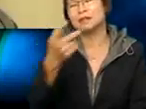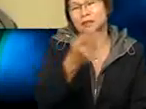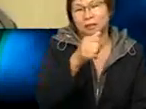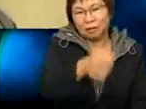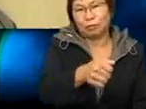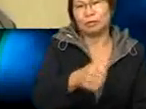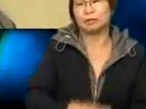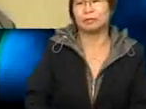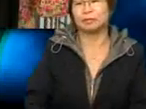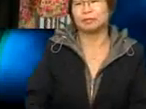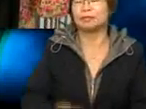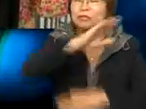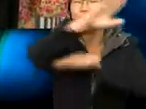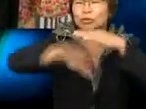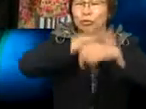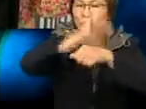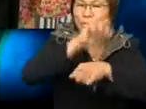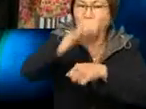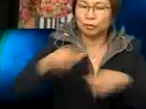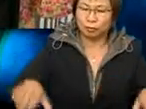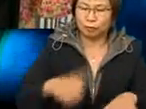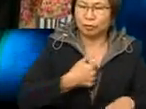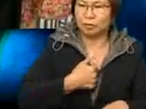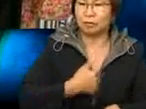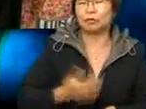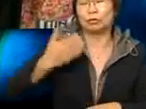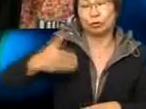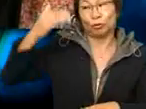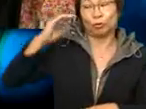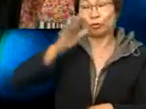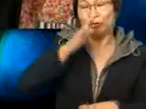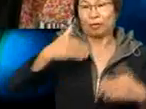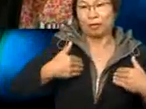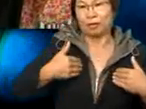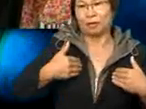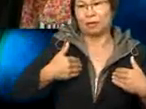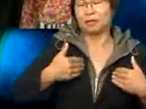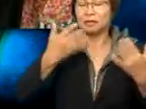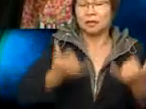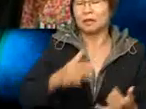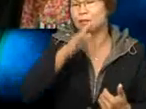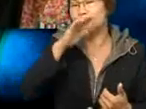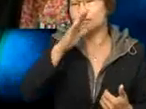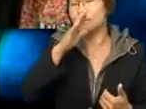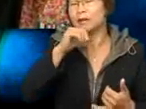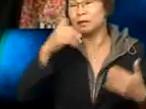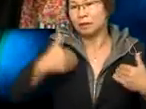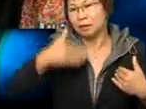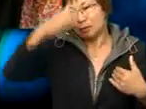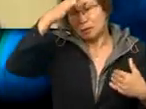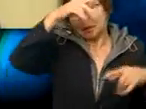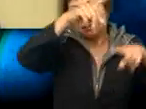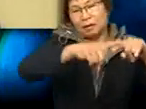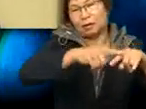Azmin. Semua kerja kamu kena buat sendiri, kan? Dulu mak kamu ada. Sekarang mak kamu tak ada. Ayah kamu terpaksa bergantung pada